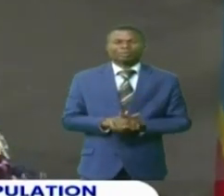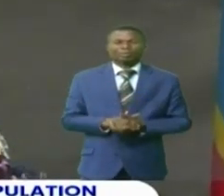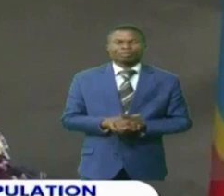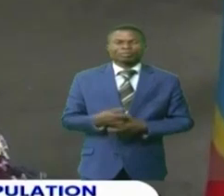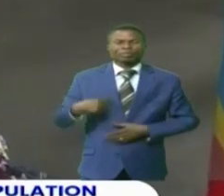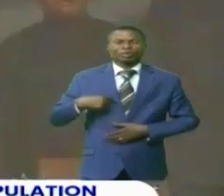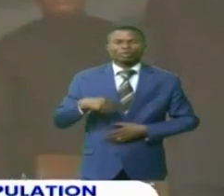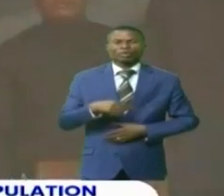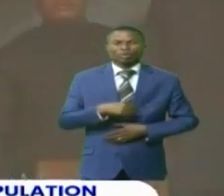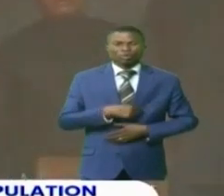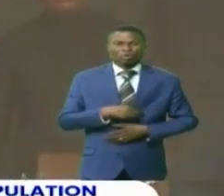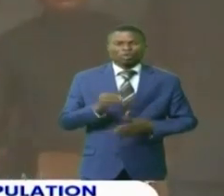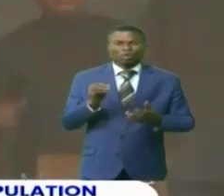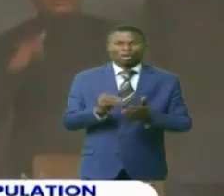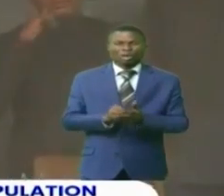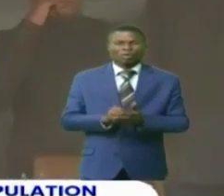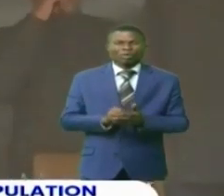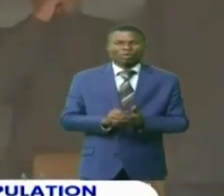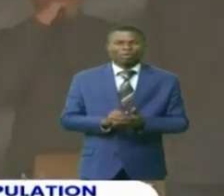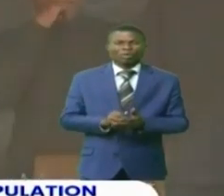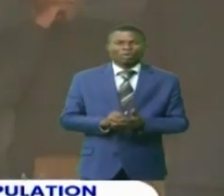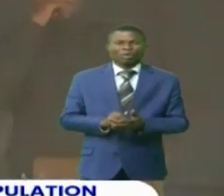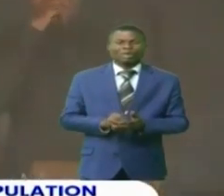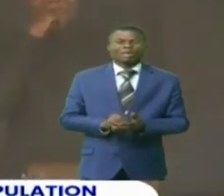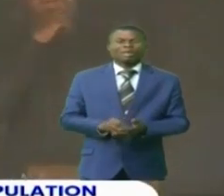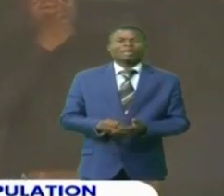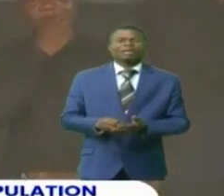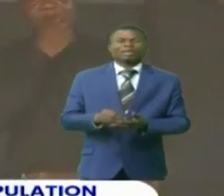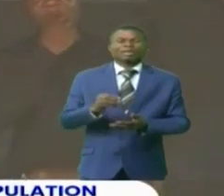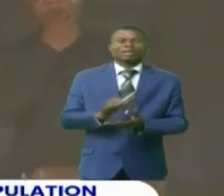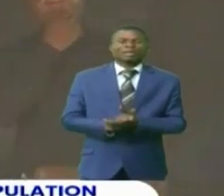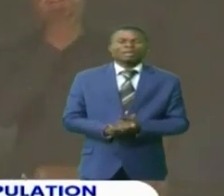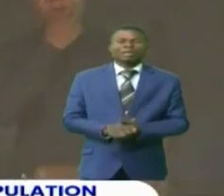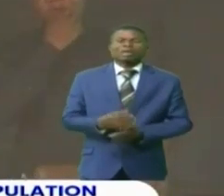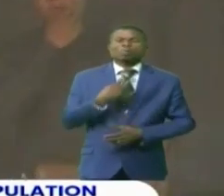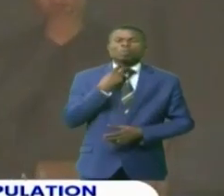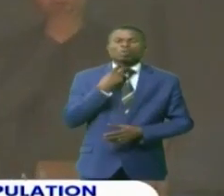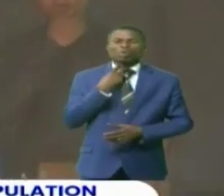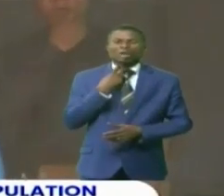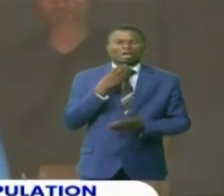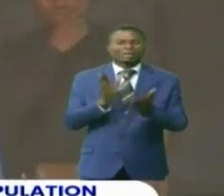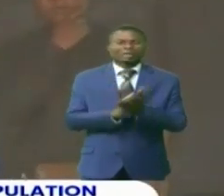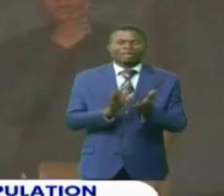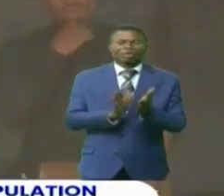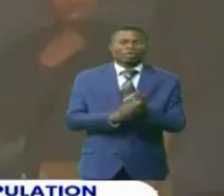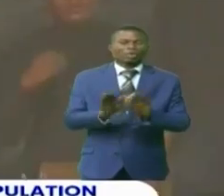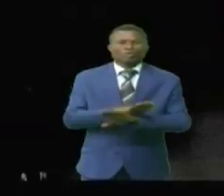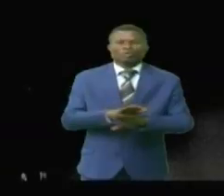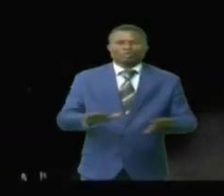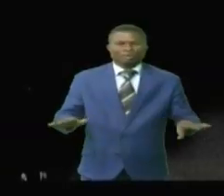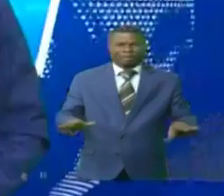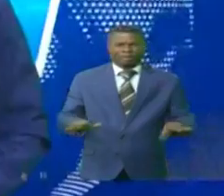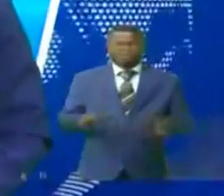tozali lisusu na impossibilité ya kotinda mwana na kelasi te.